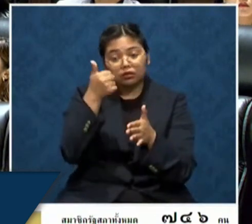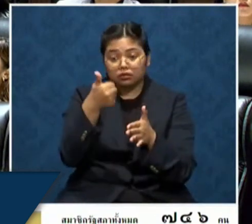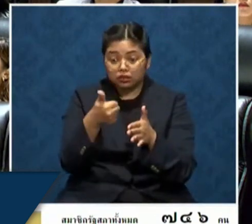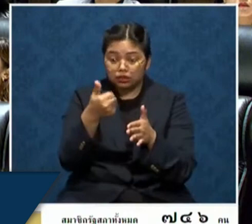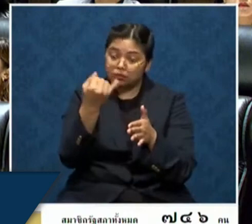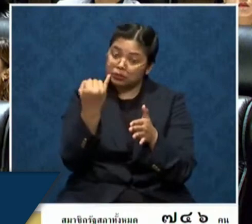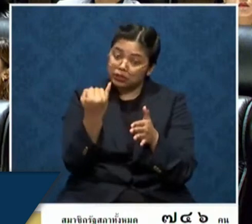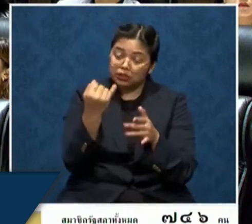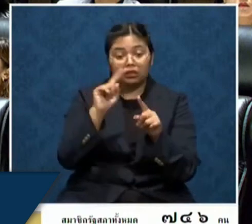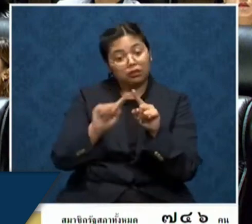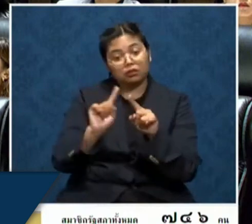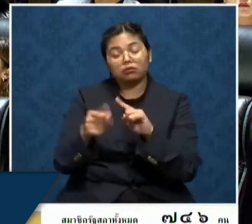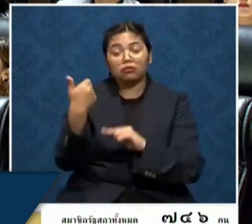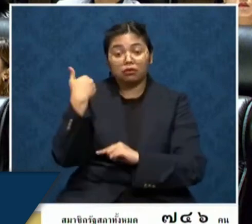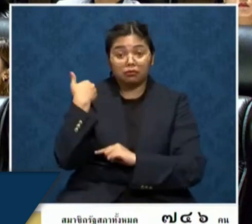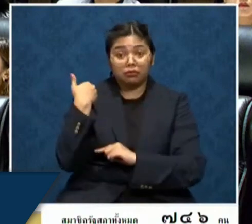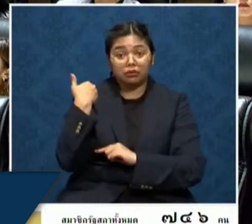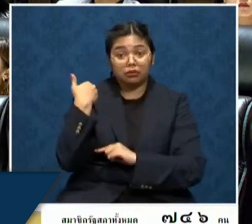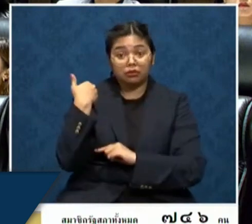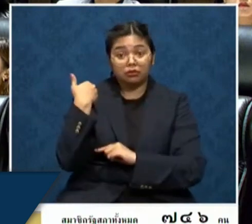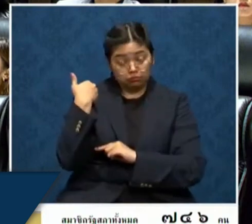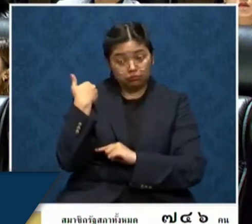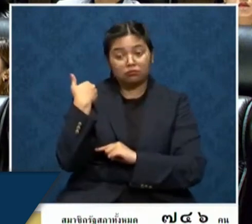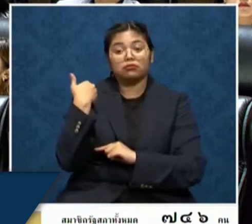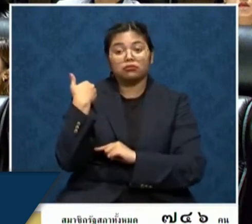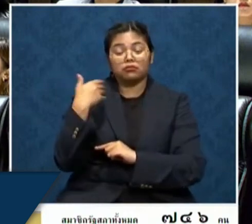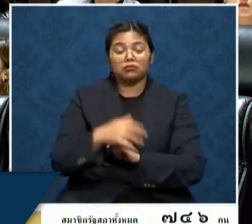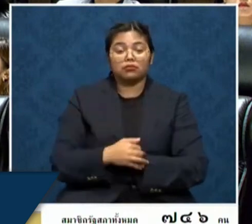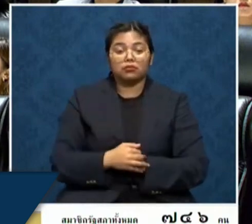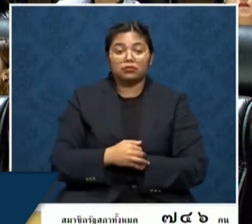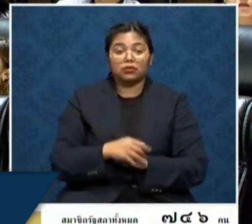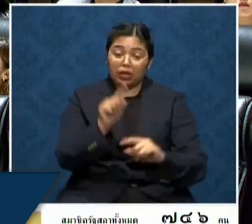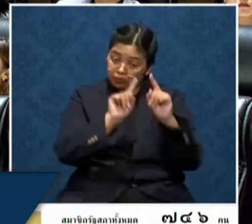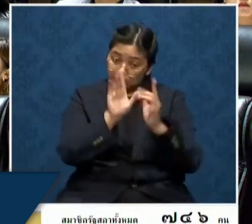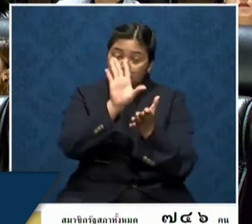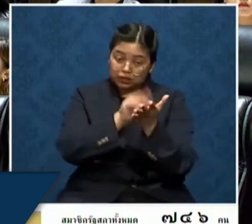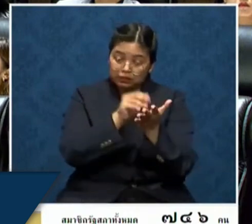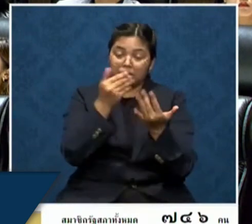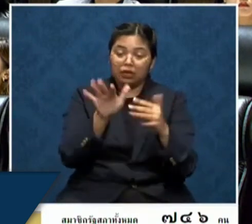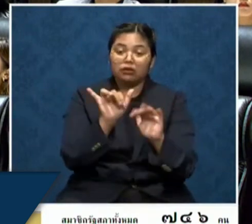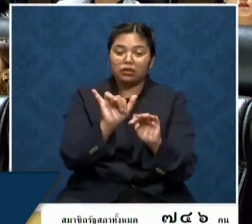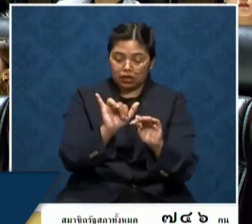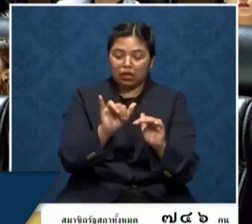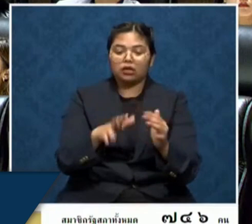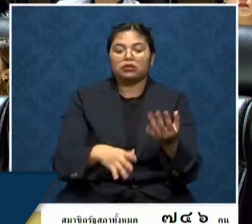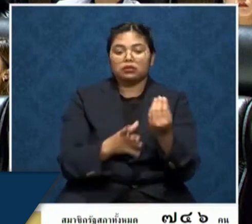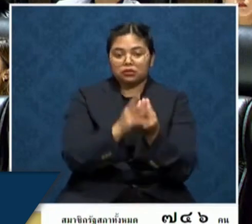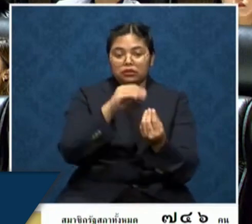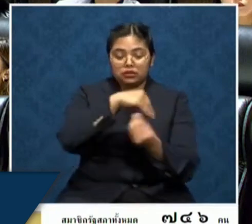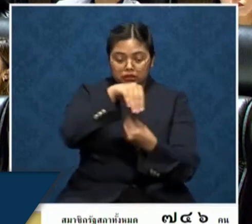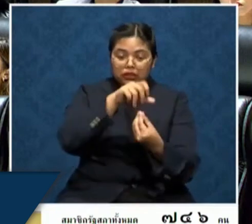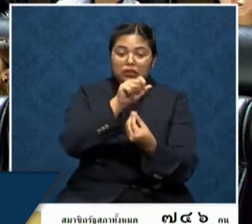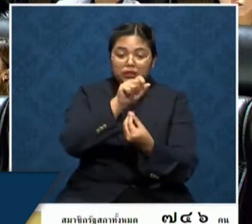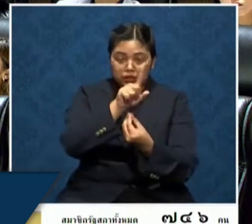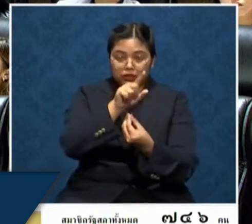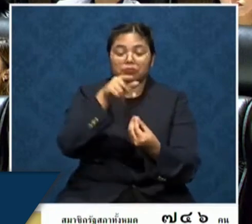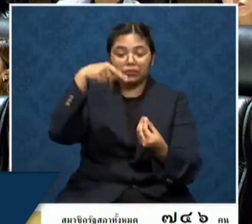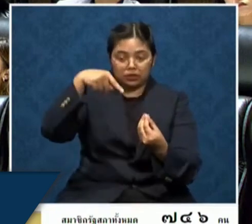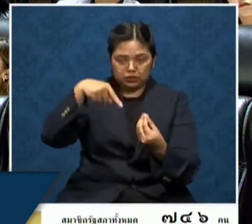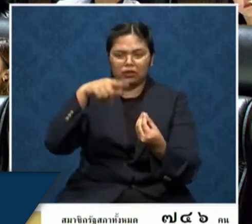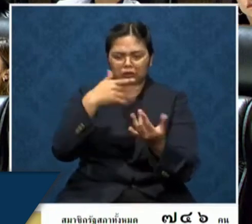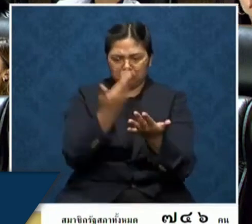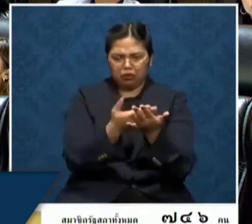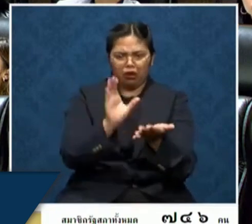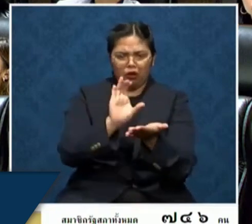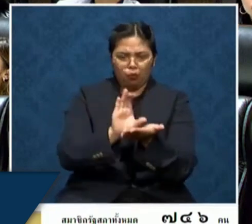หรือคุ้มค่าไหมเขตเศรษฐกิจพิเศษเป็นนโยบายที่ใช้งบประมาณสูงรัฐทุ่มทรัพยากรง